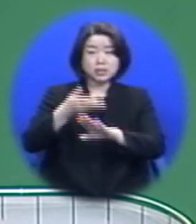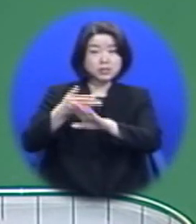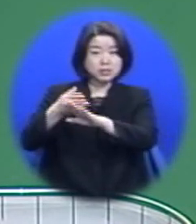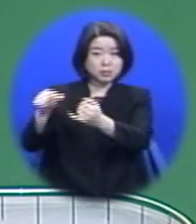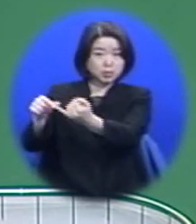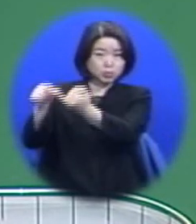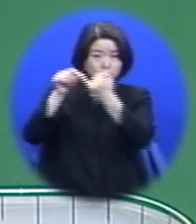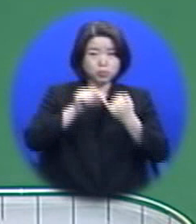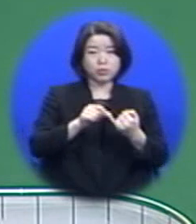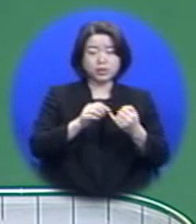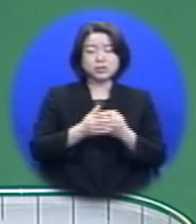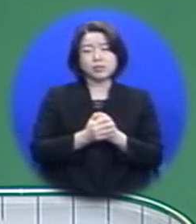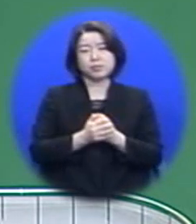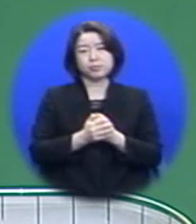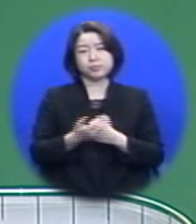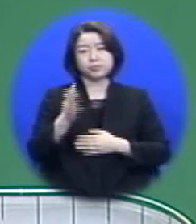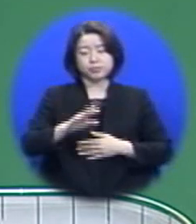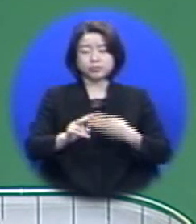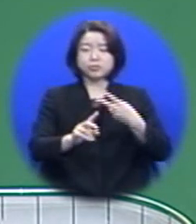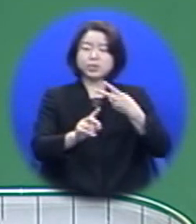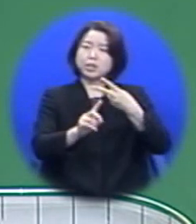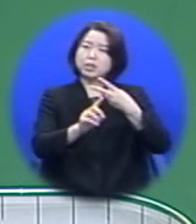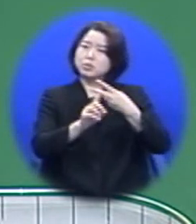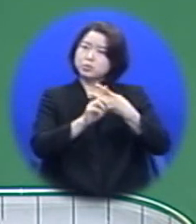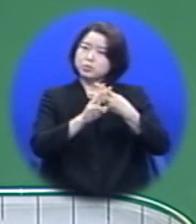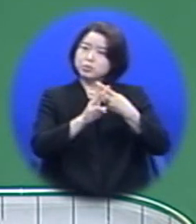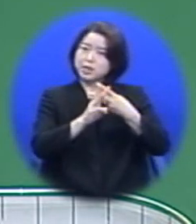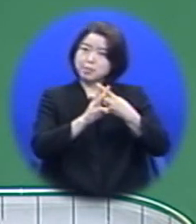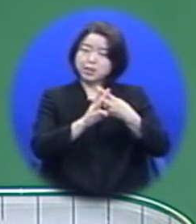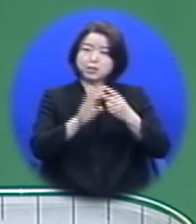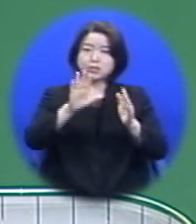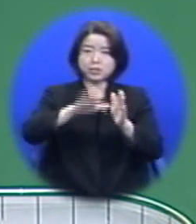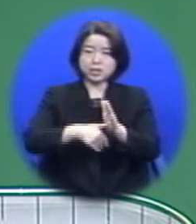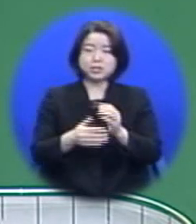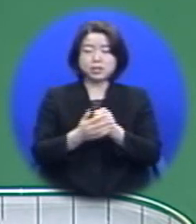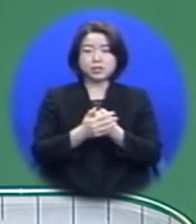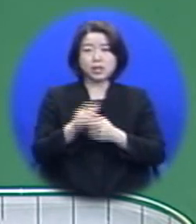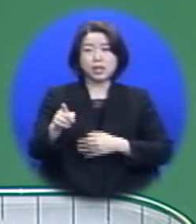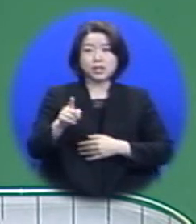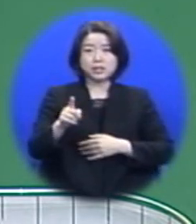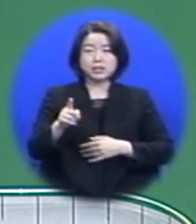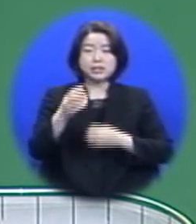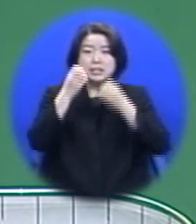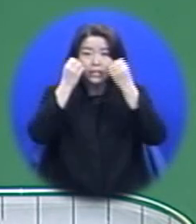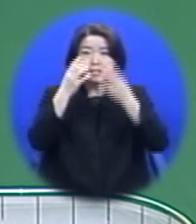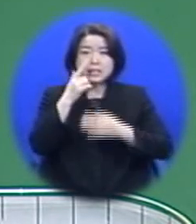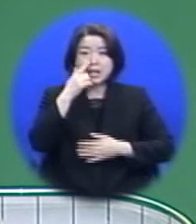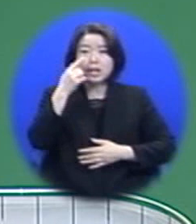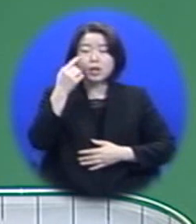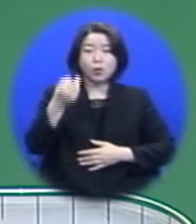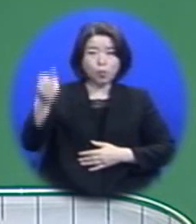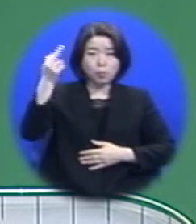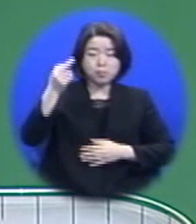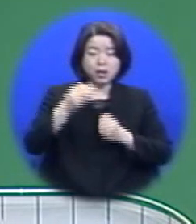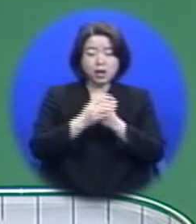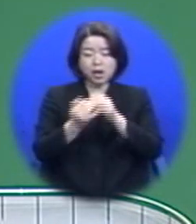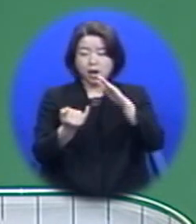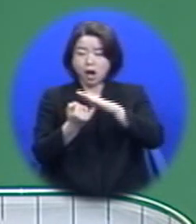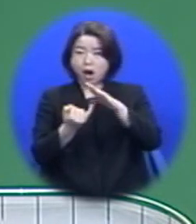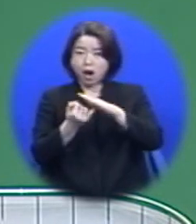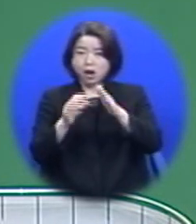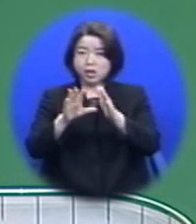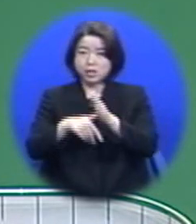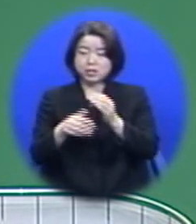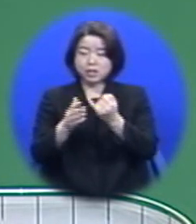거죠 그런데 중학교 3학년 되는 때 그 의붓 오빠가 자기를 어려서 성폭 했던 의붓